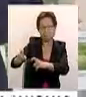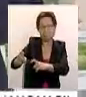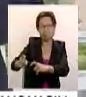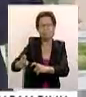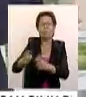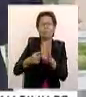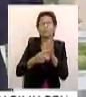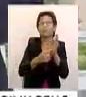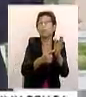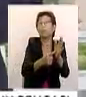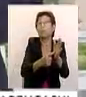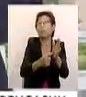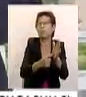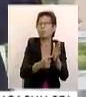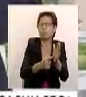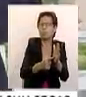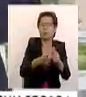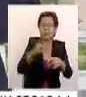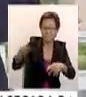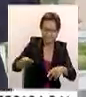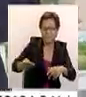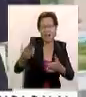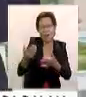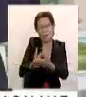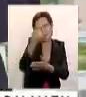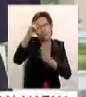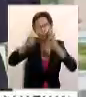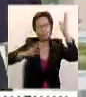ia merupakan satu lebaran baharu buat Malaysia.